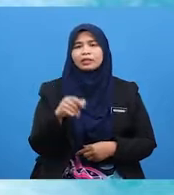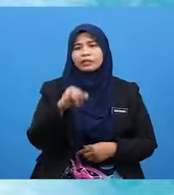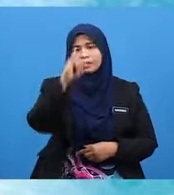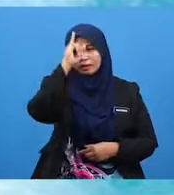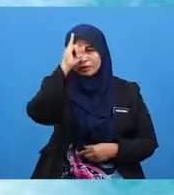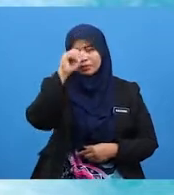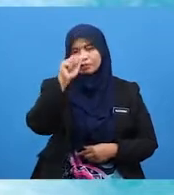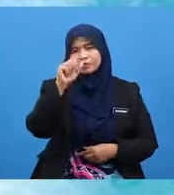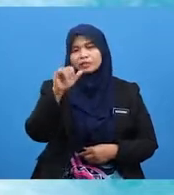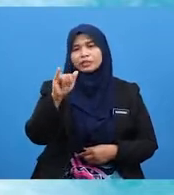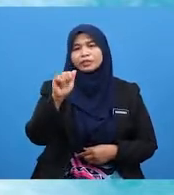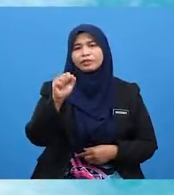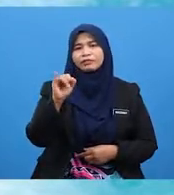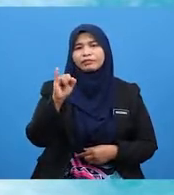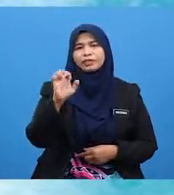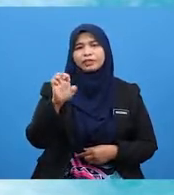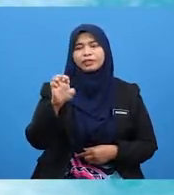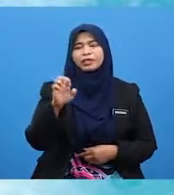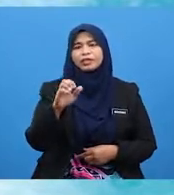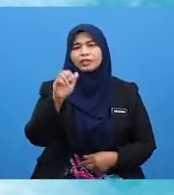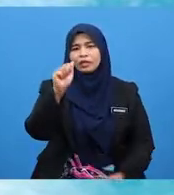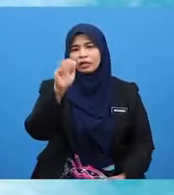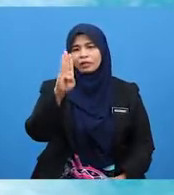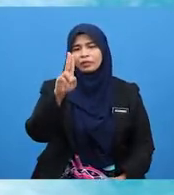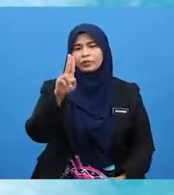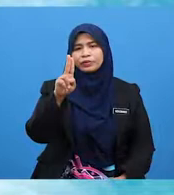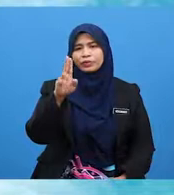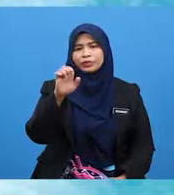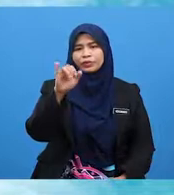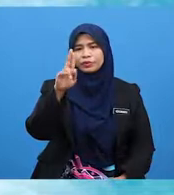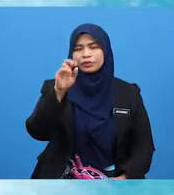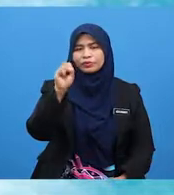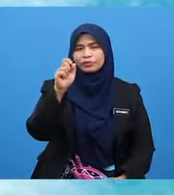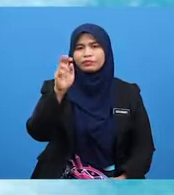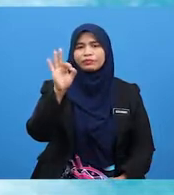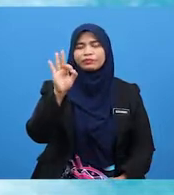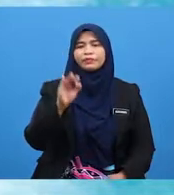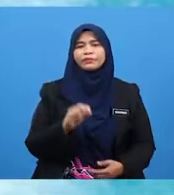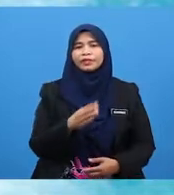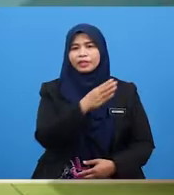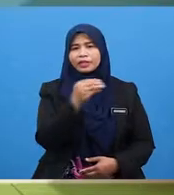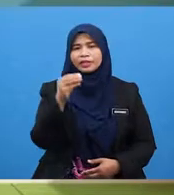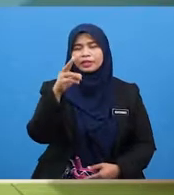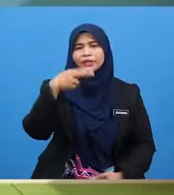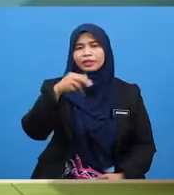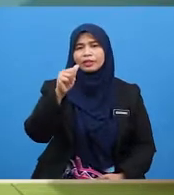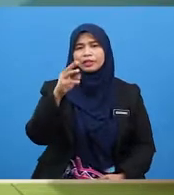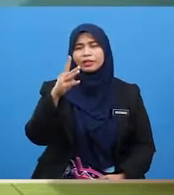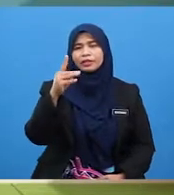Asy-Syafi'i, Abu Yusuf Al-Qadi dan Hamad bin Khalid.